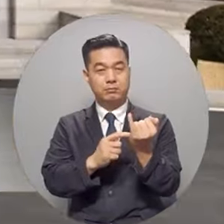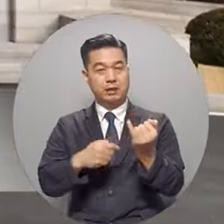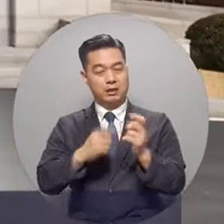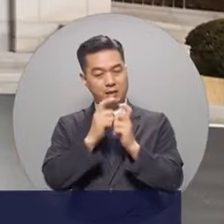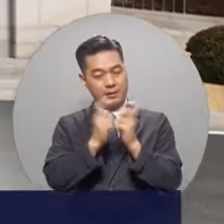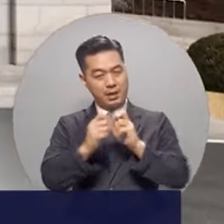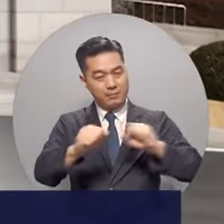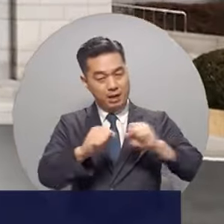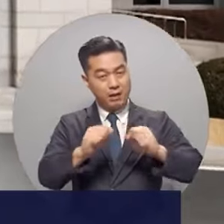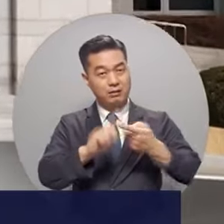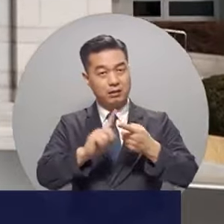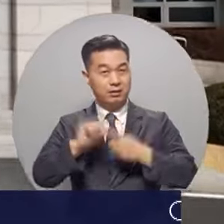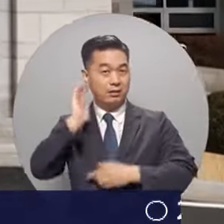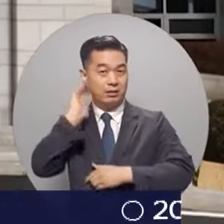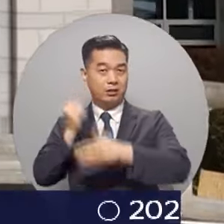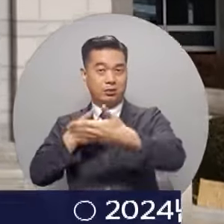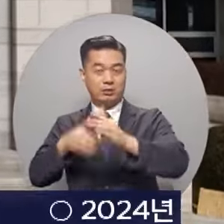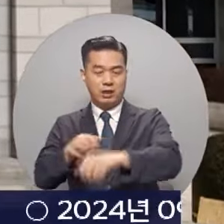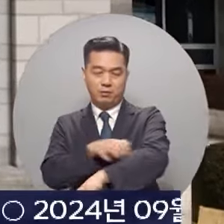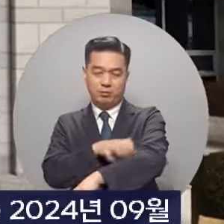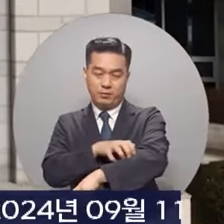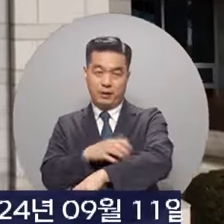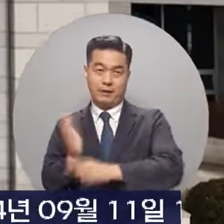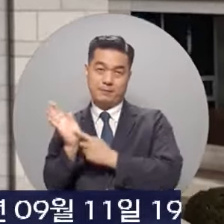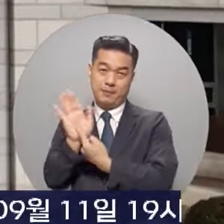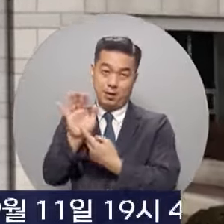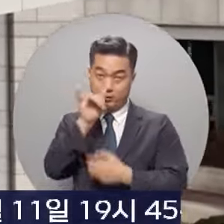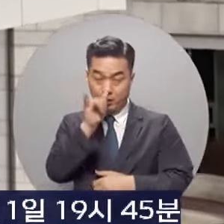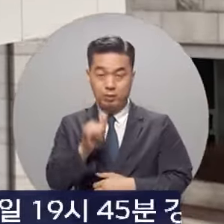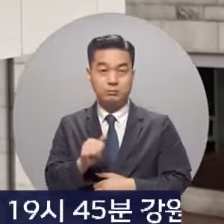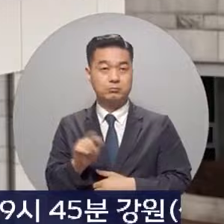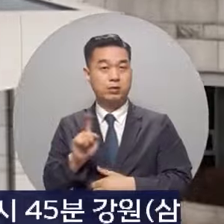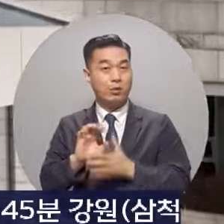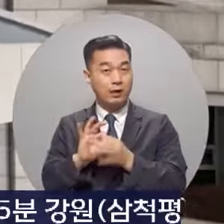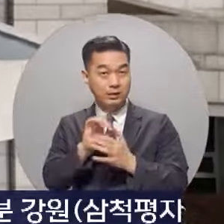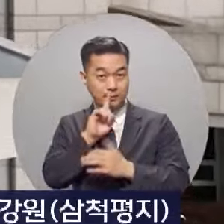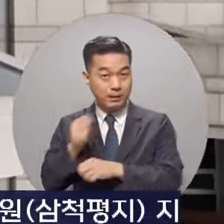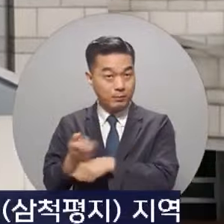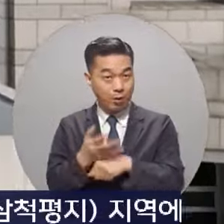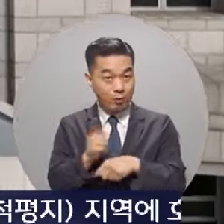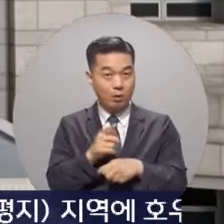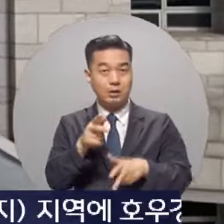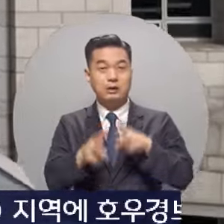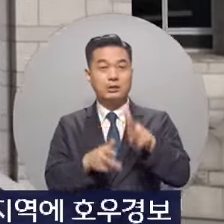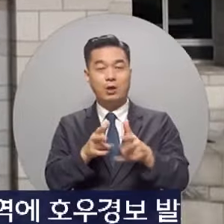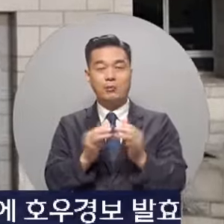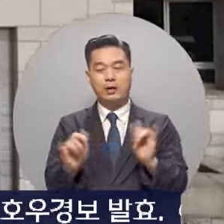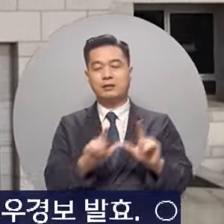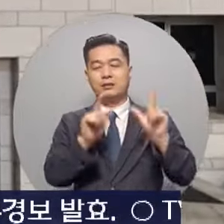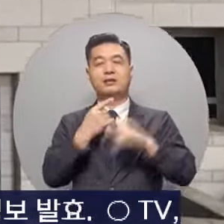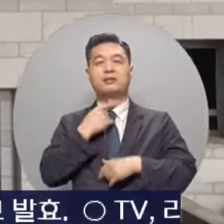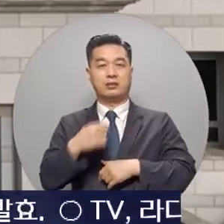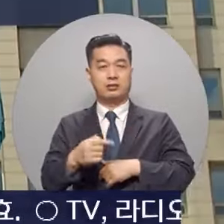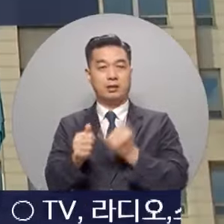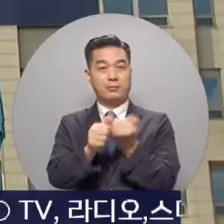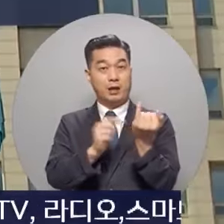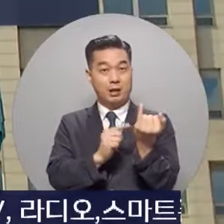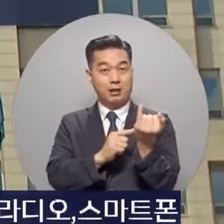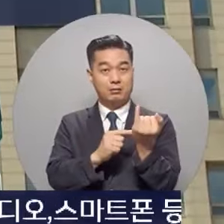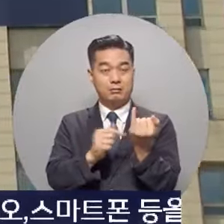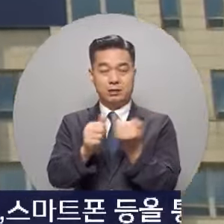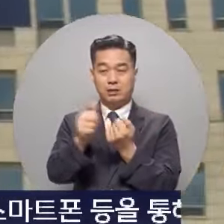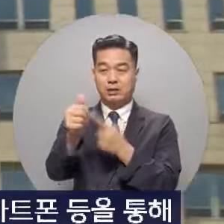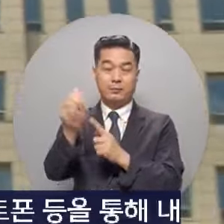불편한기를 숨기지 않습니다 실 관계자는 사업가로 살아온 김여사가 남편이 대통령